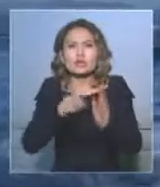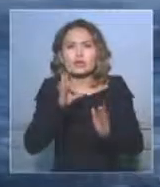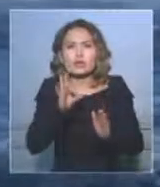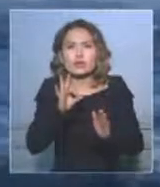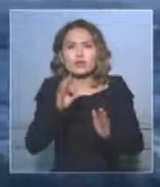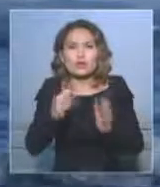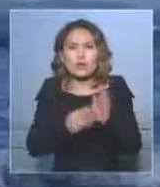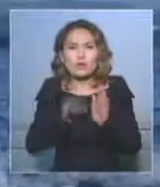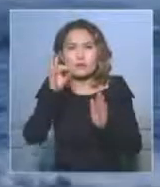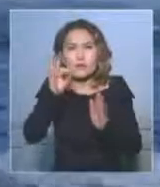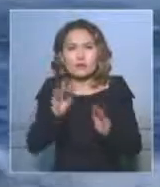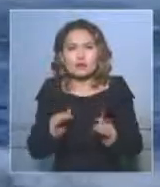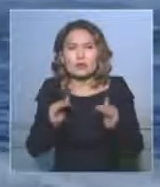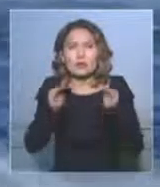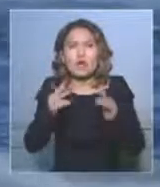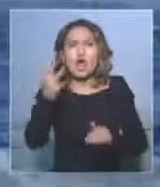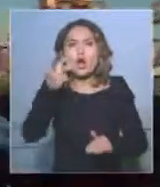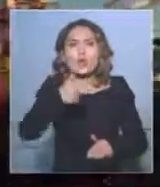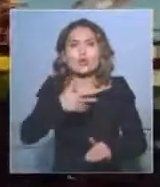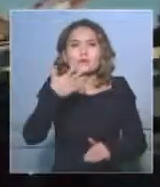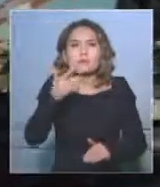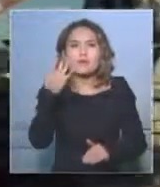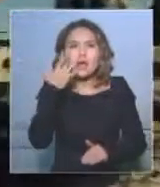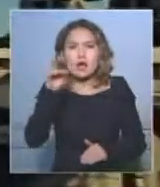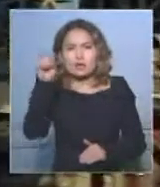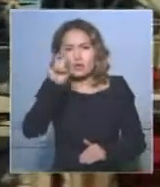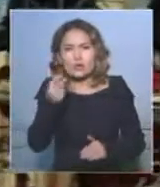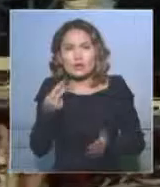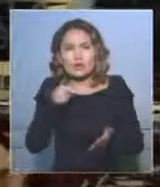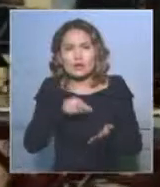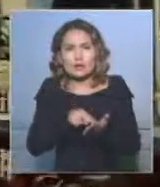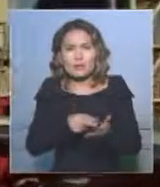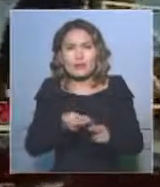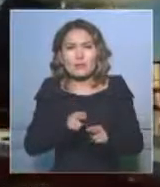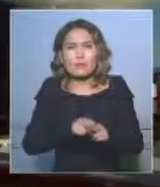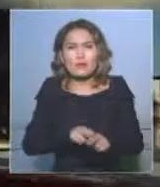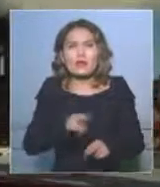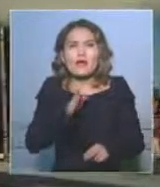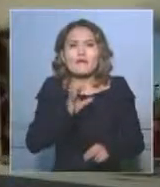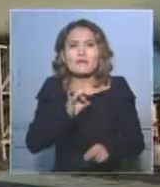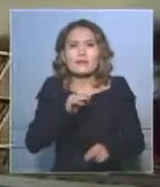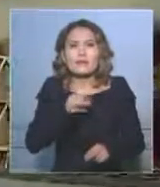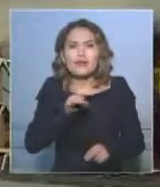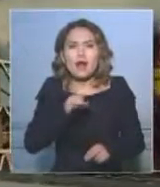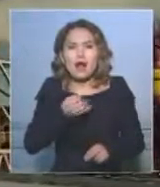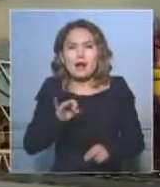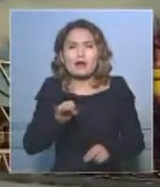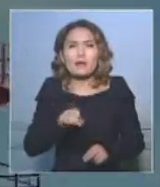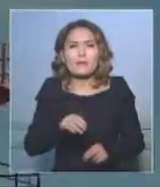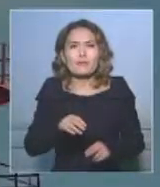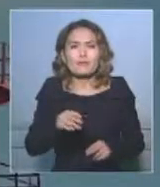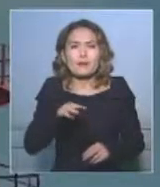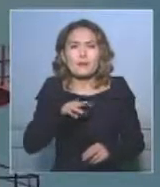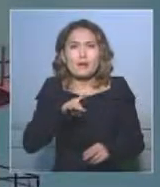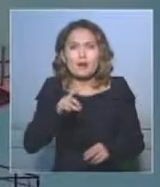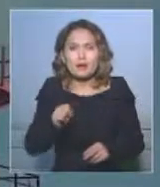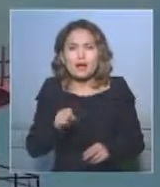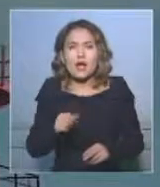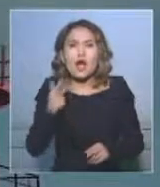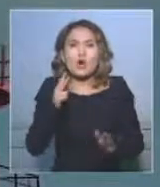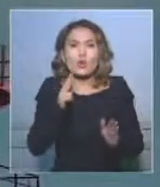7.9%-ға өсіп, барелі 35 ақш долларына жетті. Ал VTI маркалы қара алтынның барелі 32 доллардан